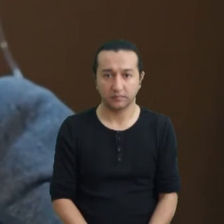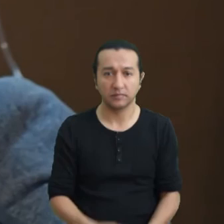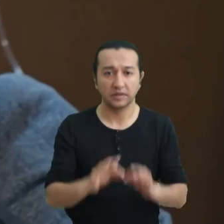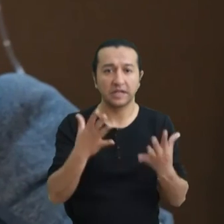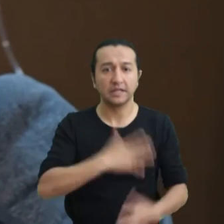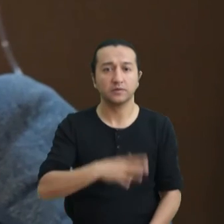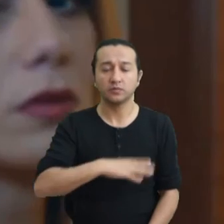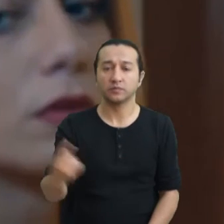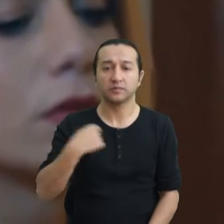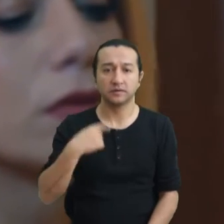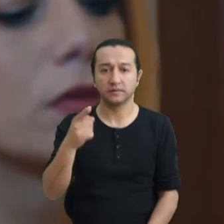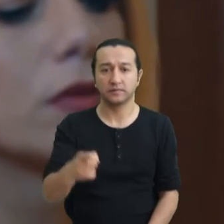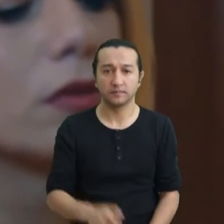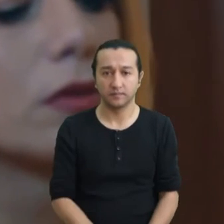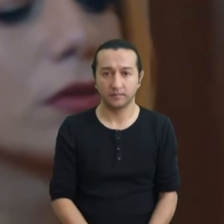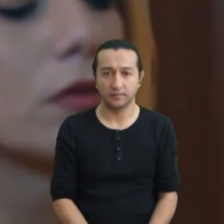Ne istiyorsun bizden?